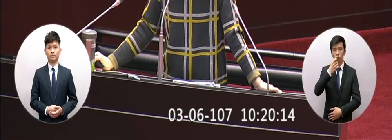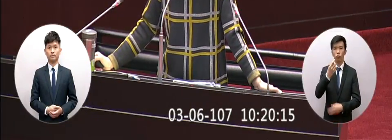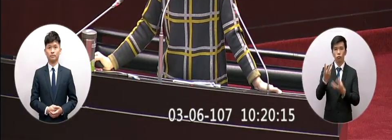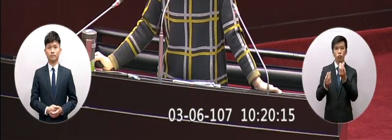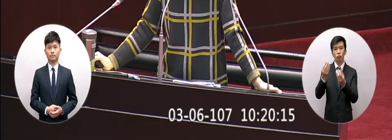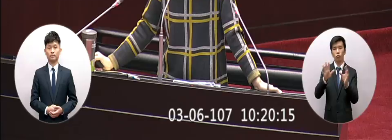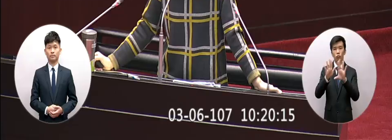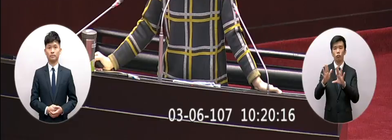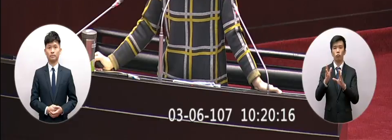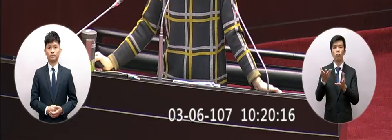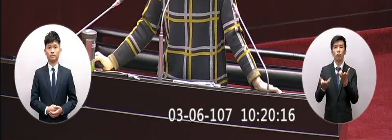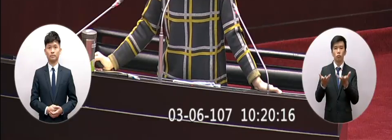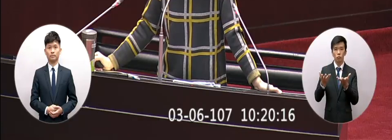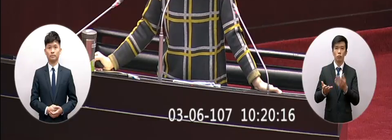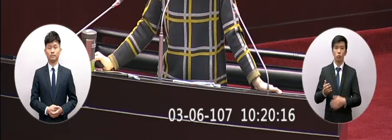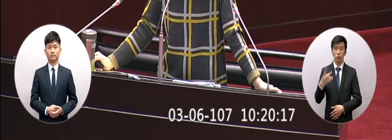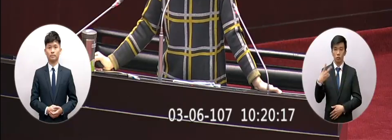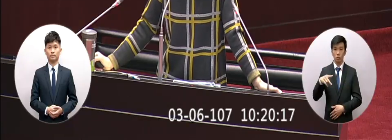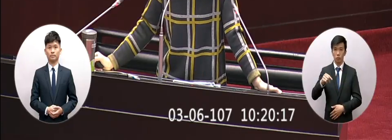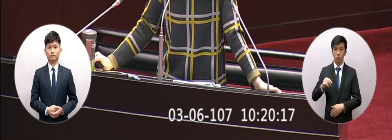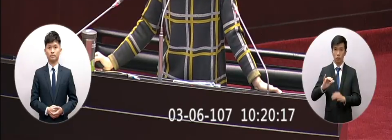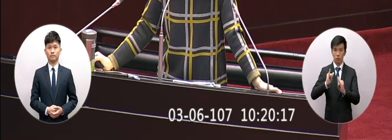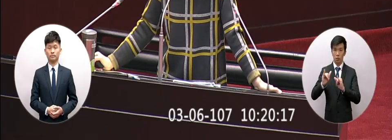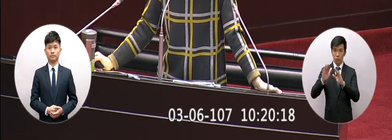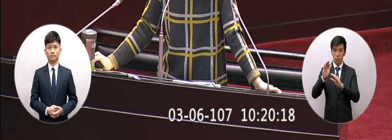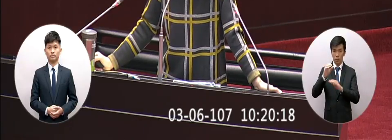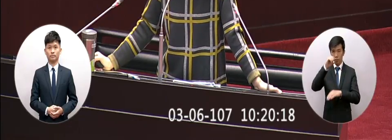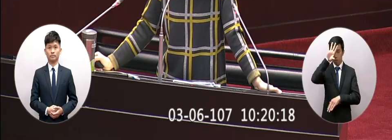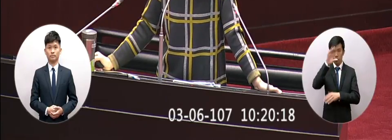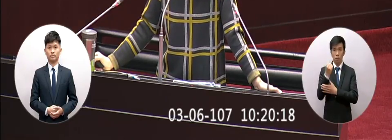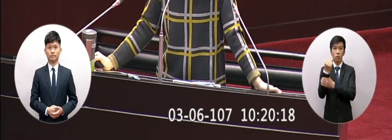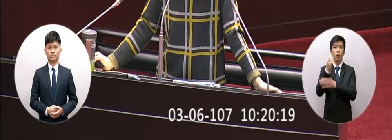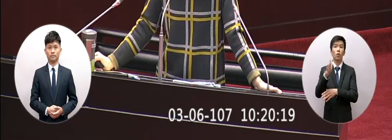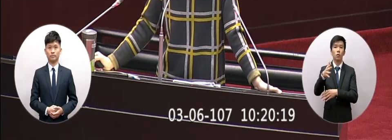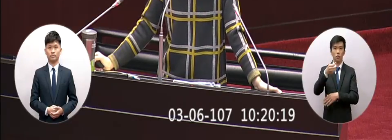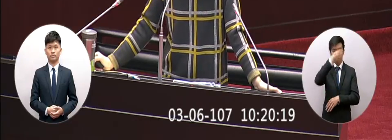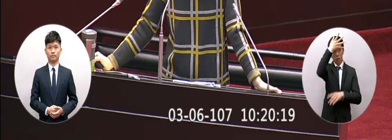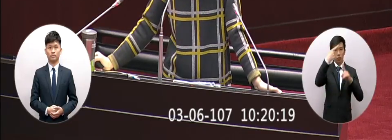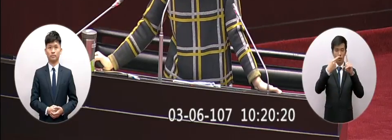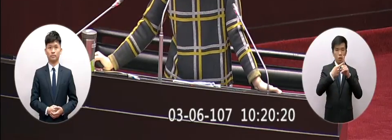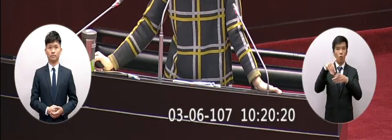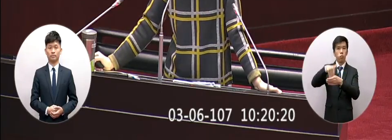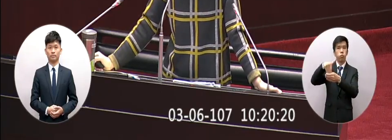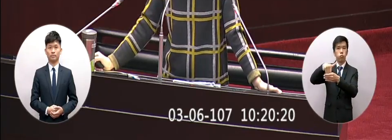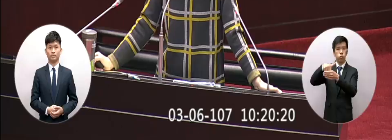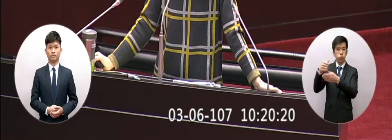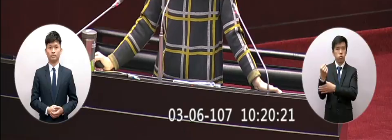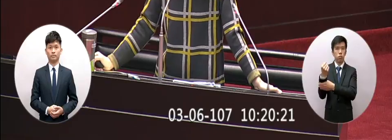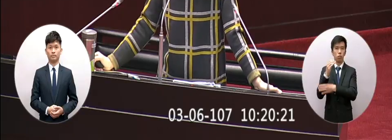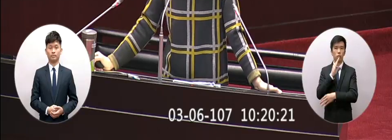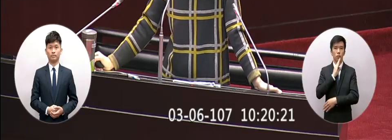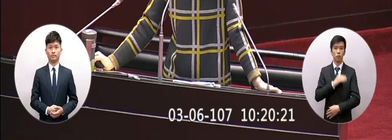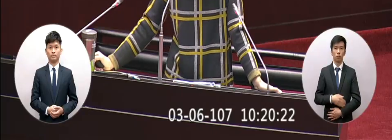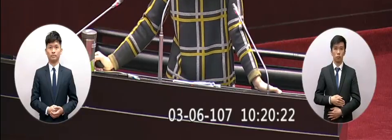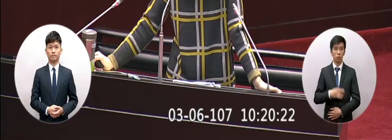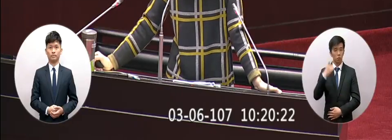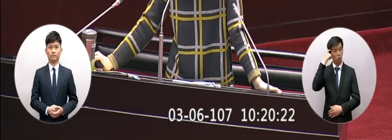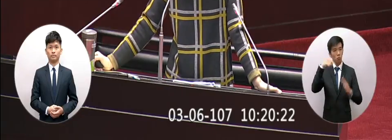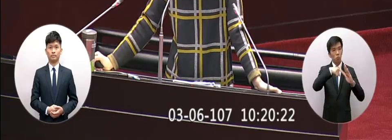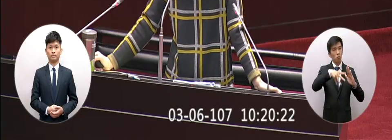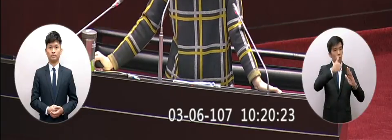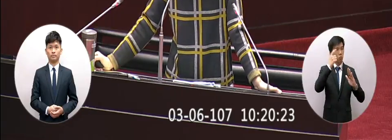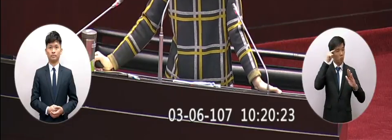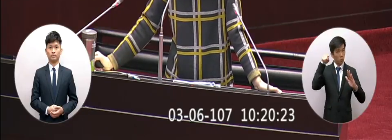党的这个蔡英文总统当选，有很大的一个部分是因为年轻人的支持。好，那我想这个院长应该也可以同意这样的一个说